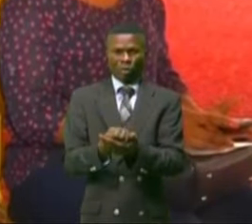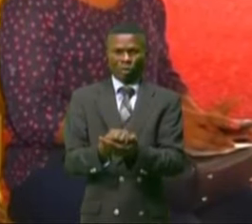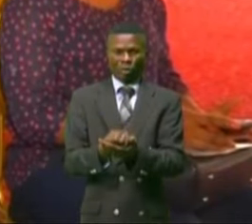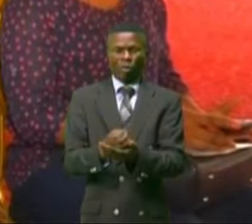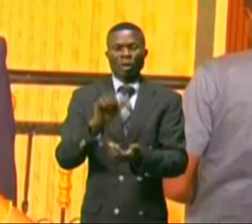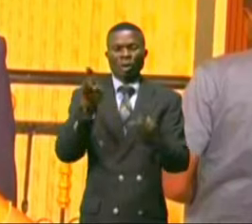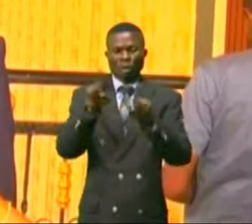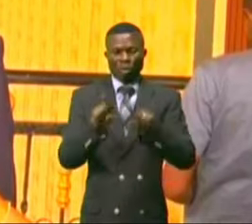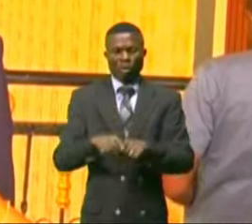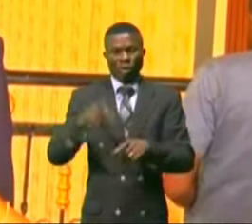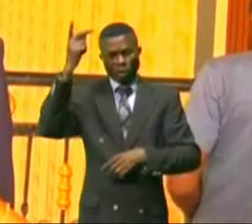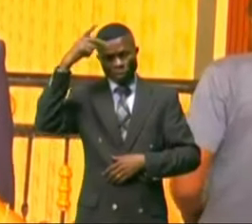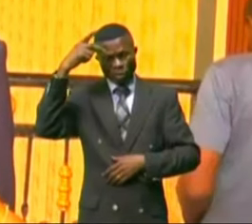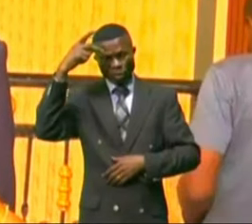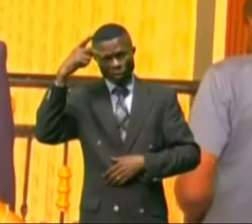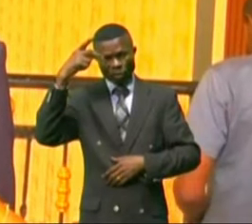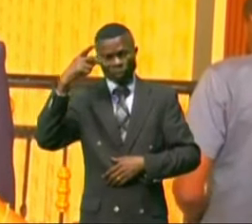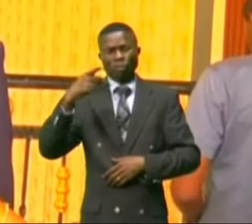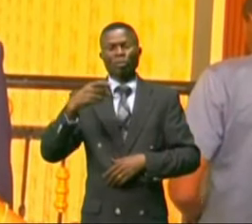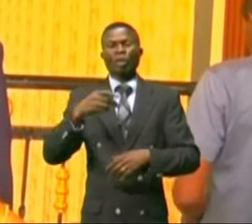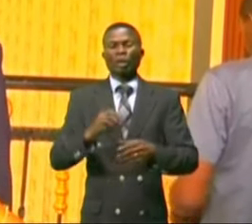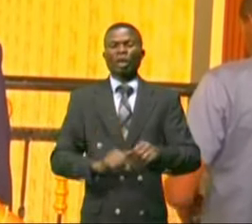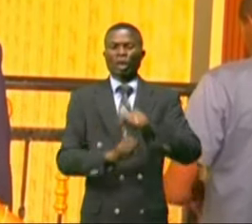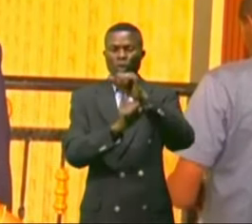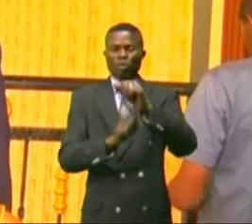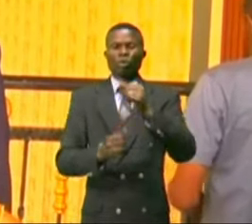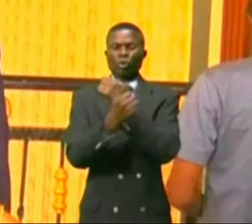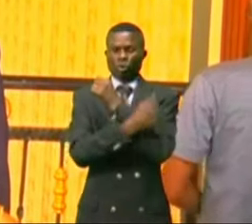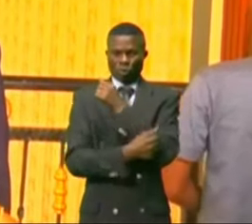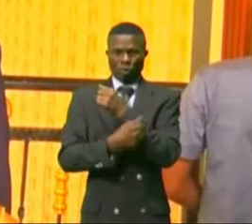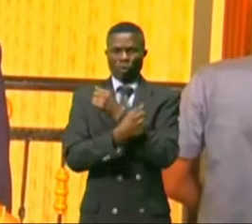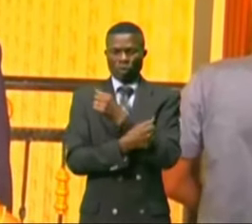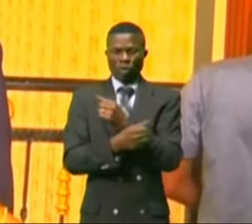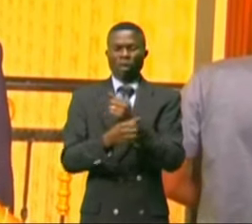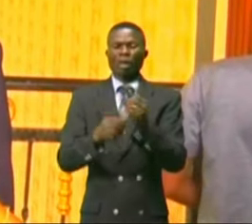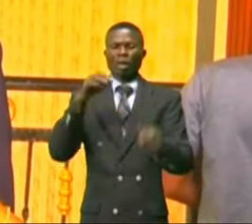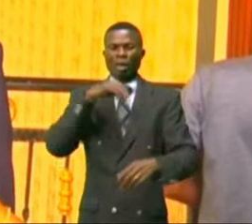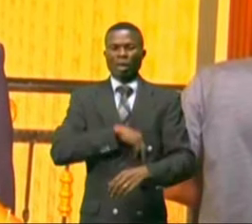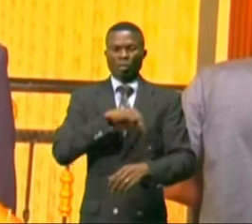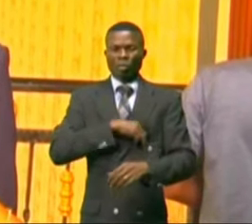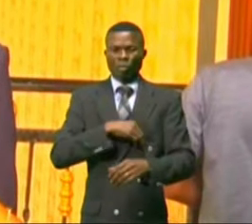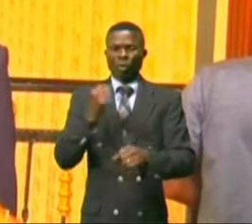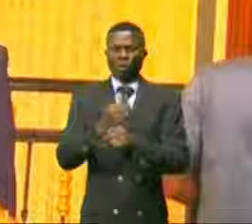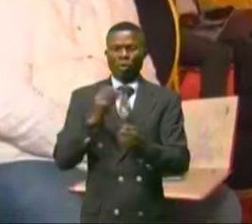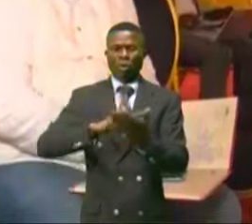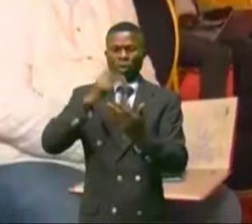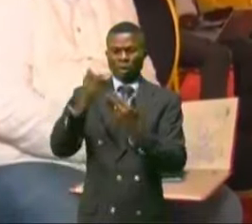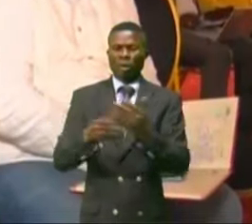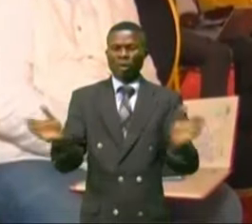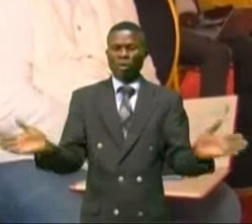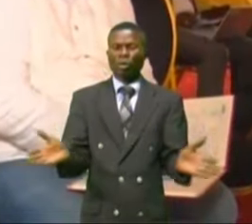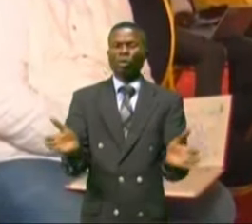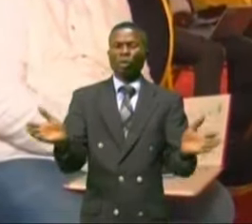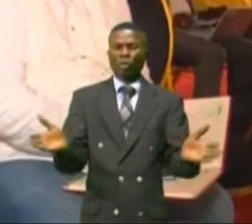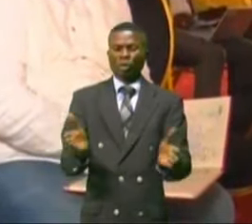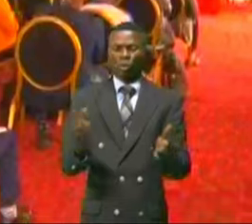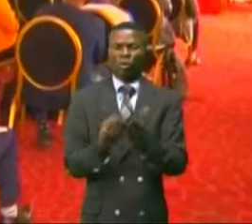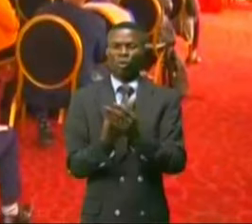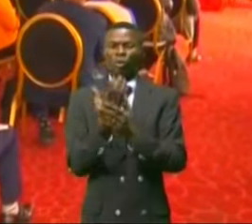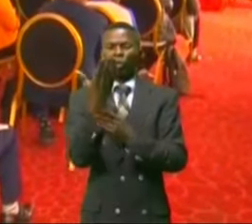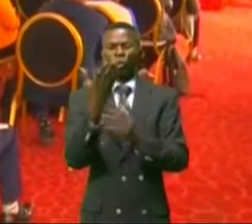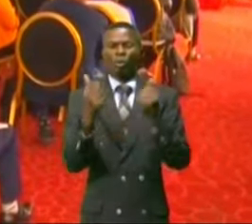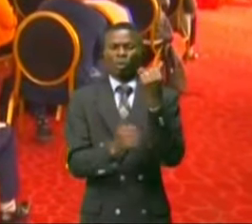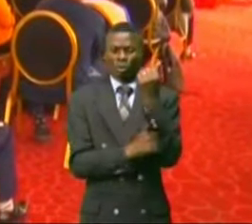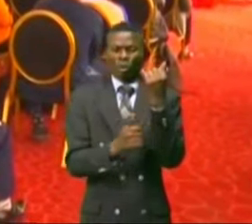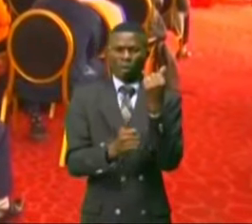politiques susceptibles d'aider la population. Donc là, nous nous sommes inscrits dans le schéma de renforcement des ressources